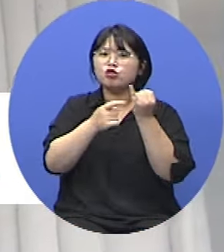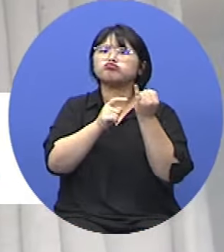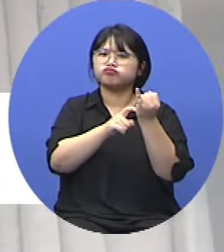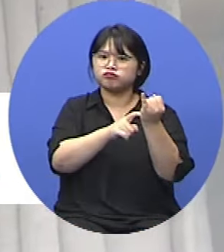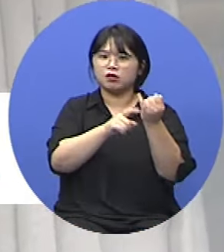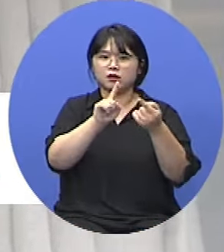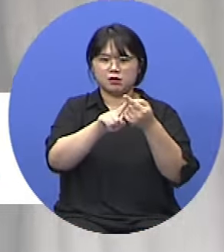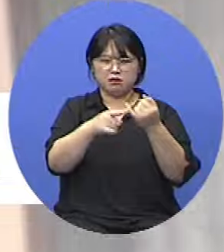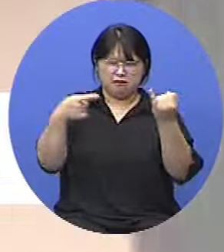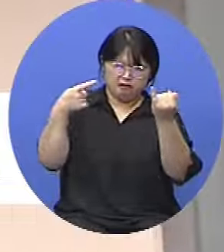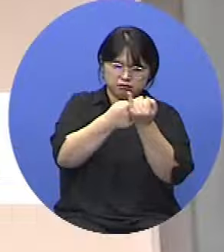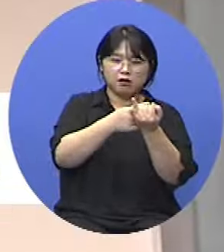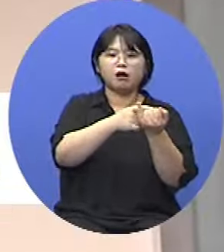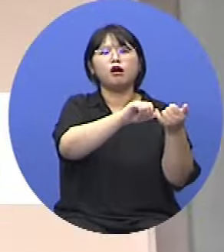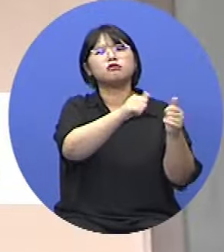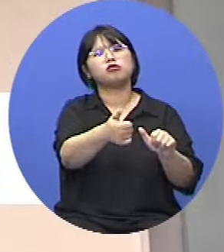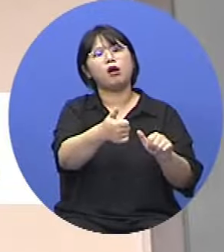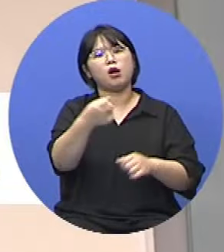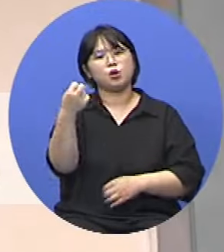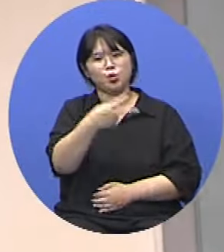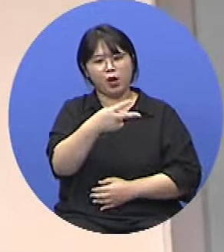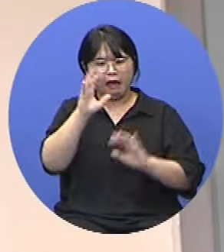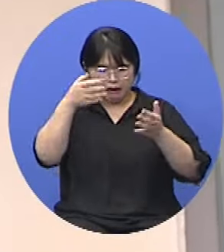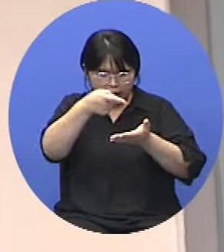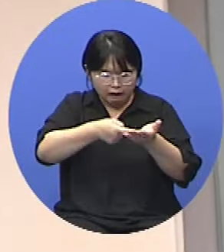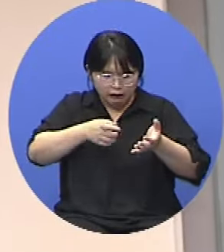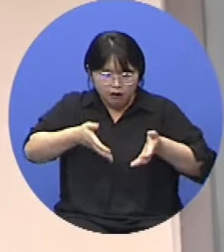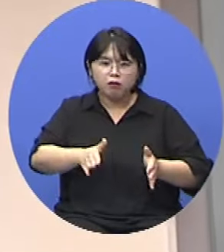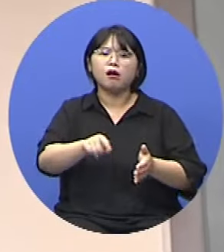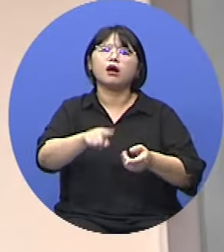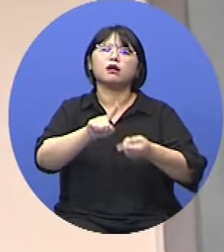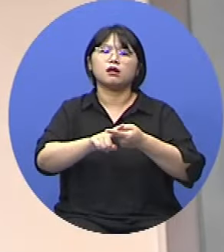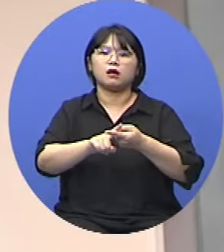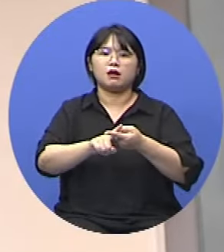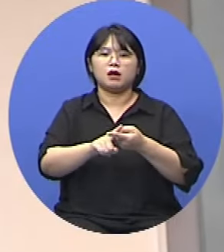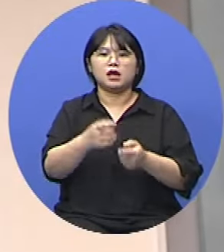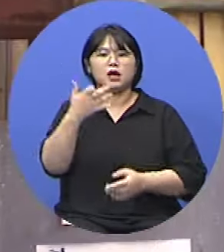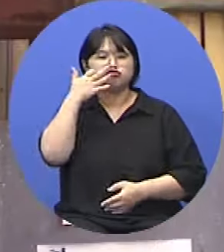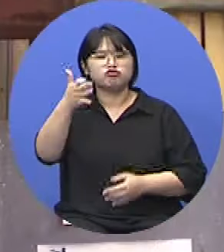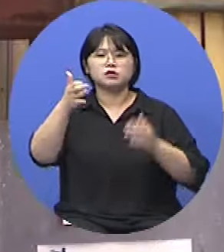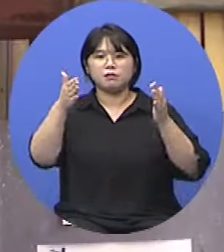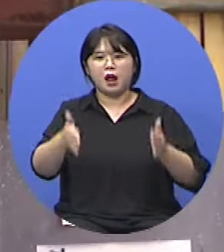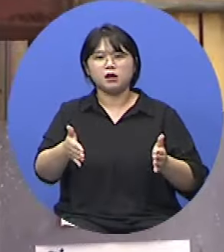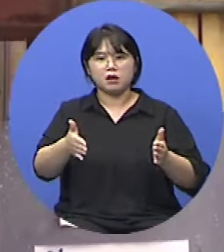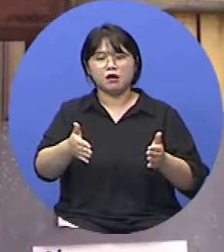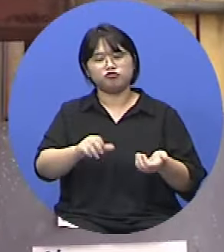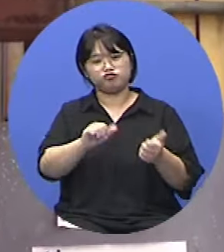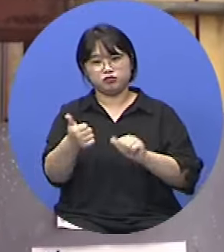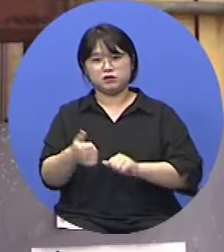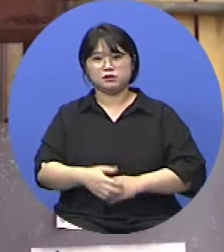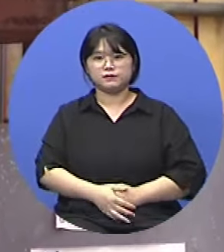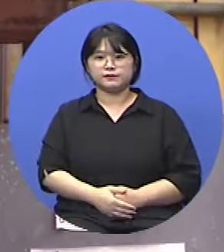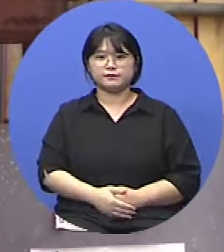흉기를 휘둘러 숨지게 했고 또 재왕 절기로 태어난 신생아도 19일 만에 숨졌습니다 n